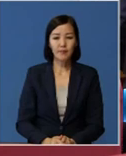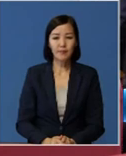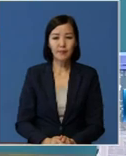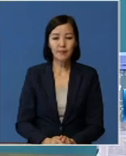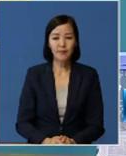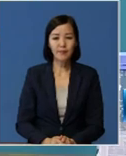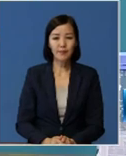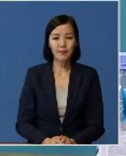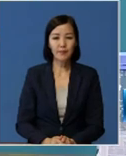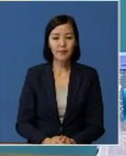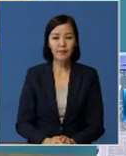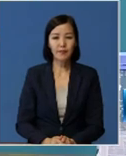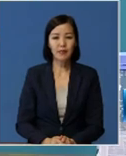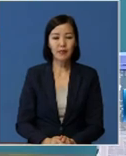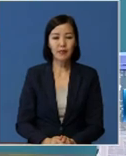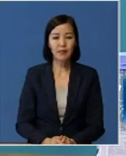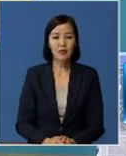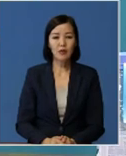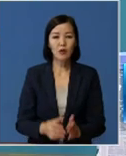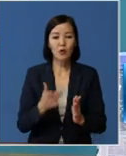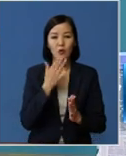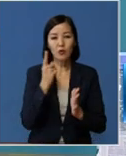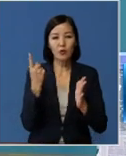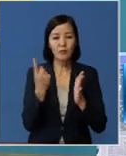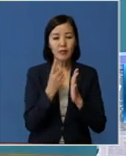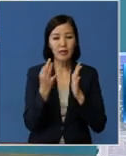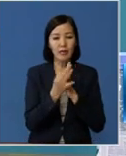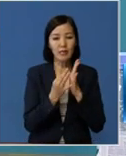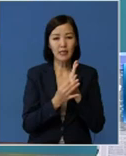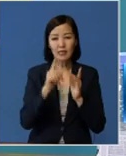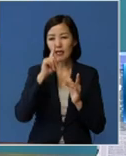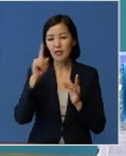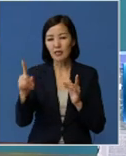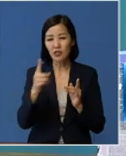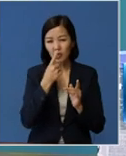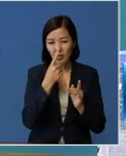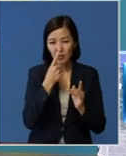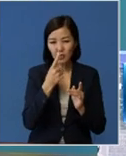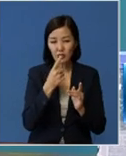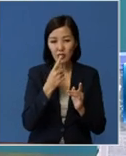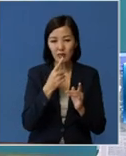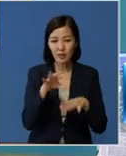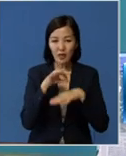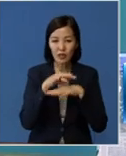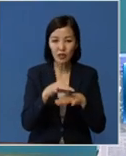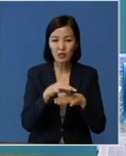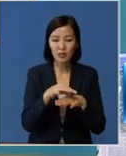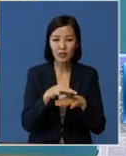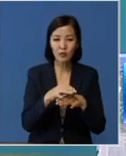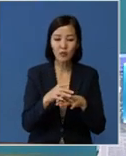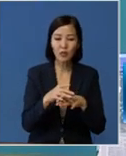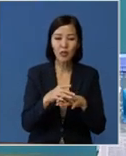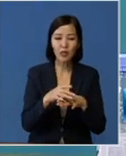Организуйте, чтобы ни одной у нас дальнее расстояние, басқа кім мұрат жаймыз, сопровождение, охрана,